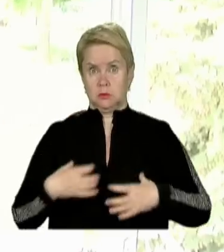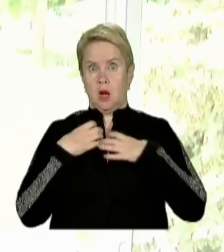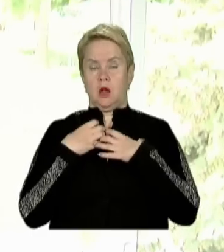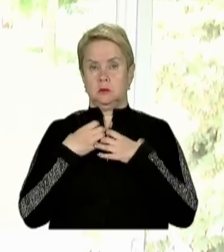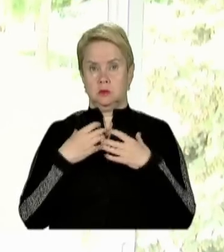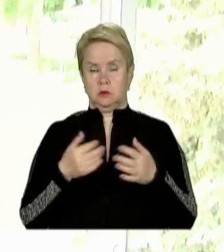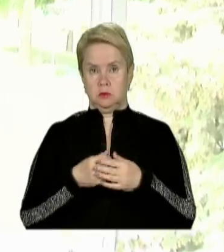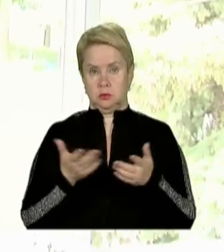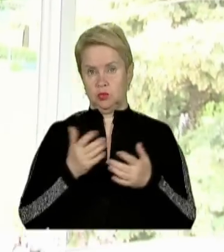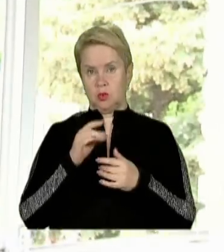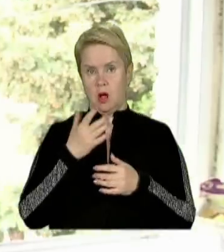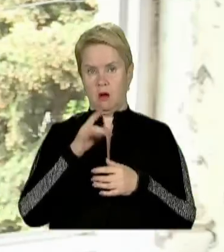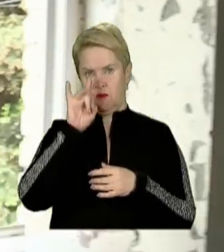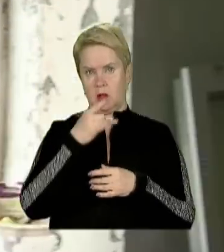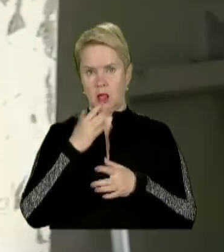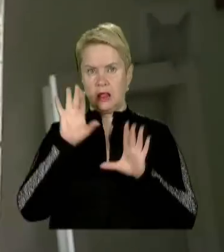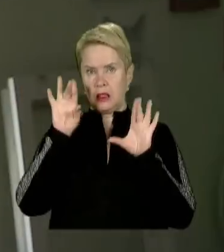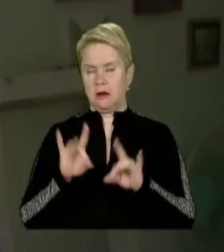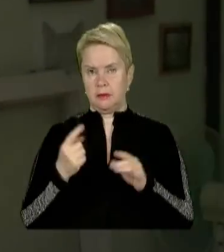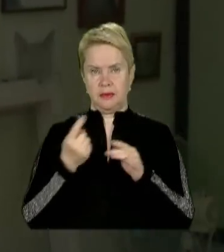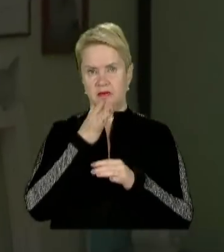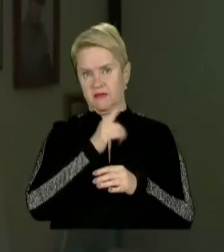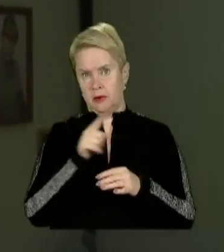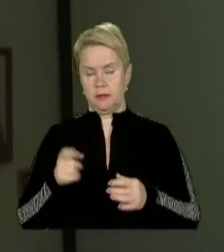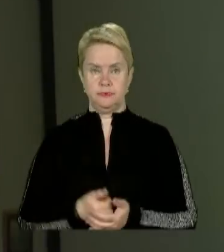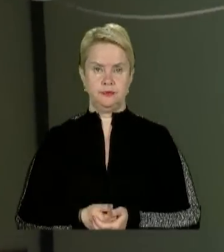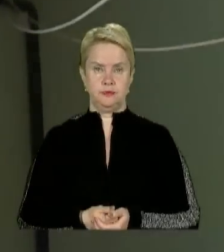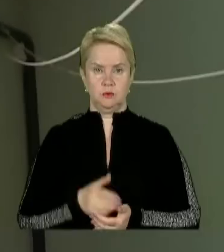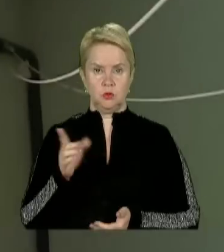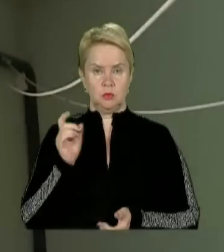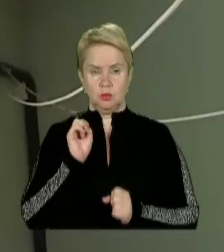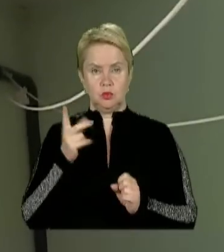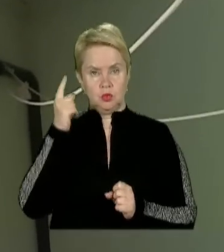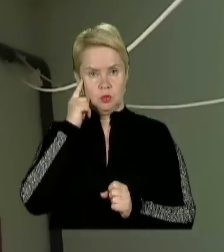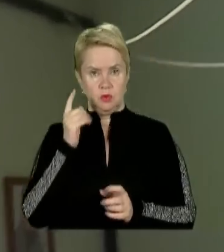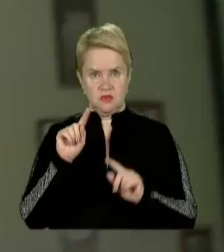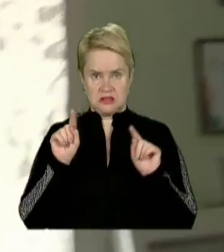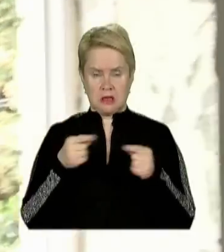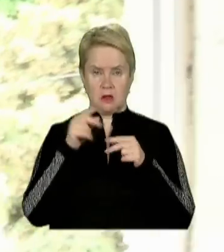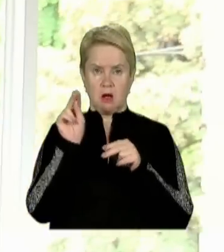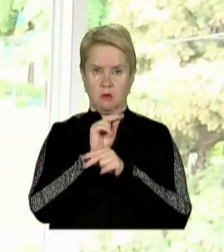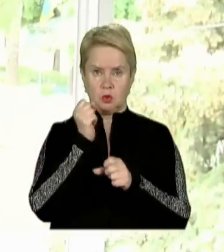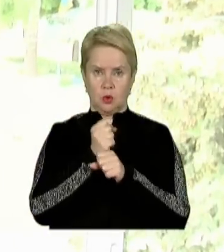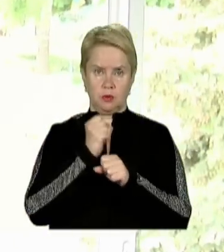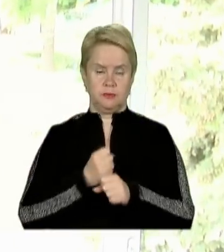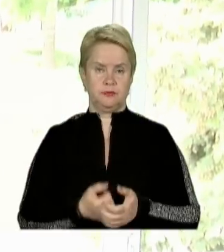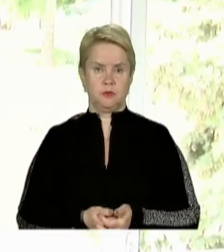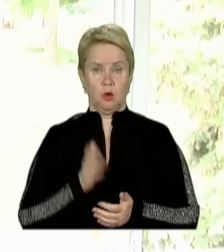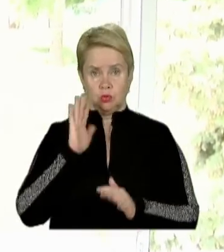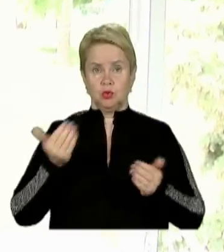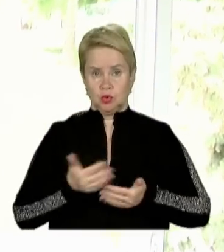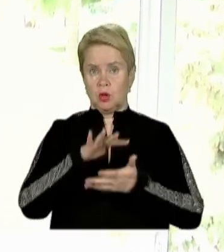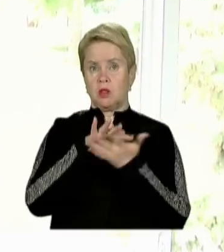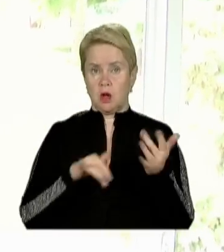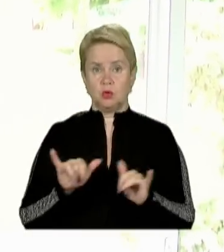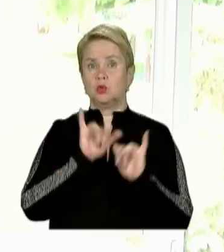Будемо заклеювати вікна на перше время, а потім будемо якось встановлювати, ремонти робити і так далі. Будемо жити